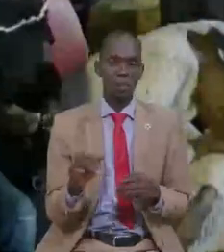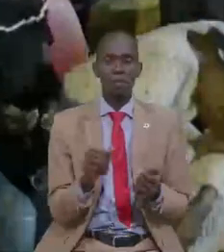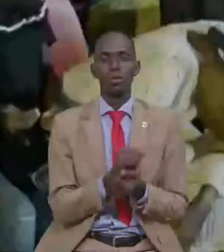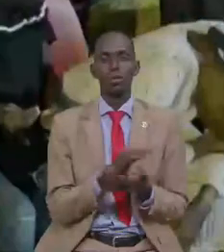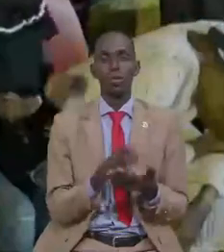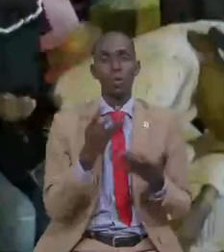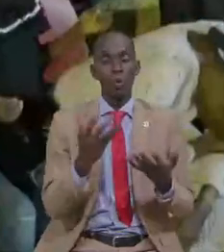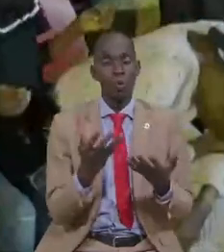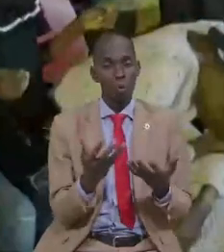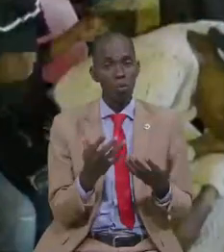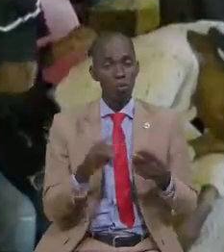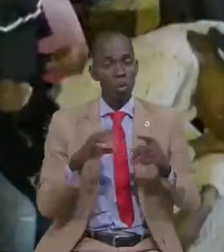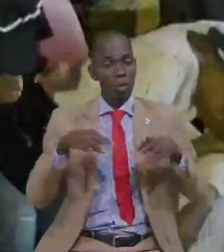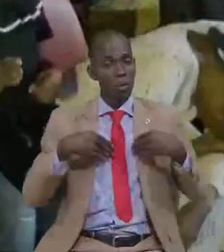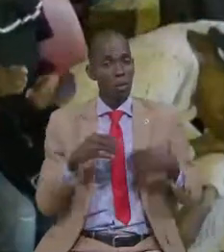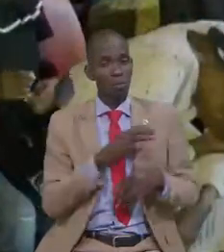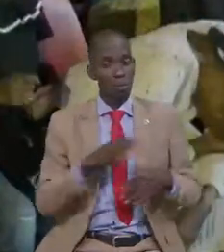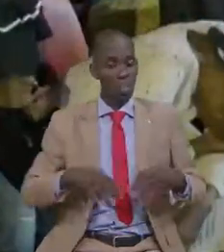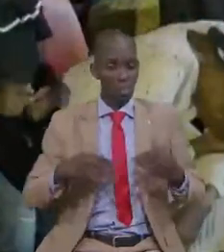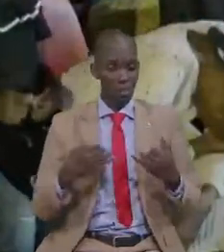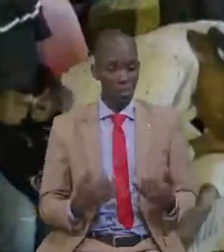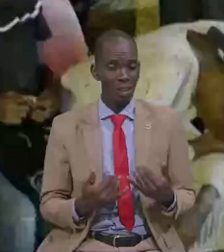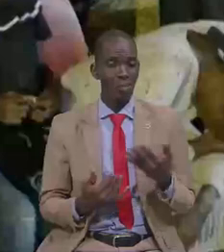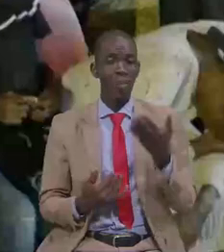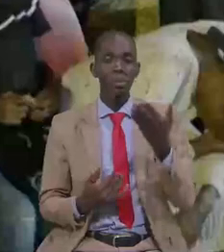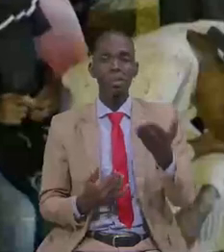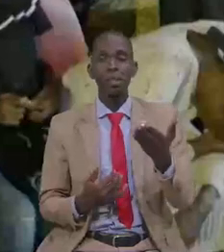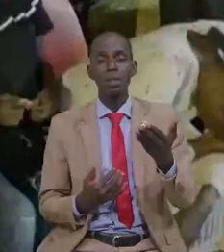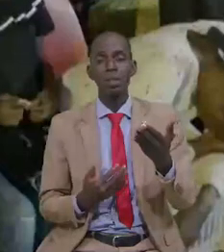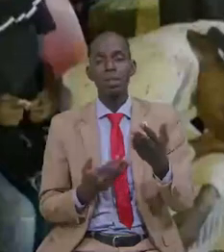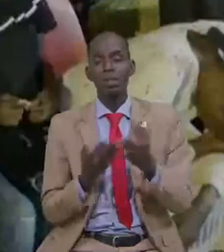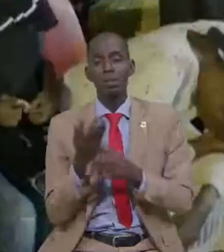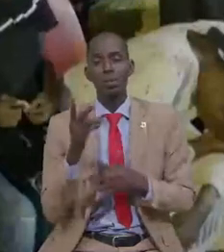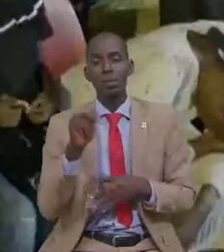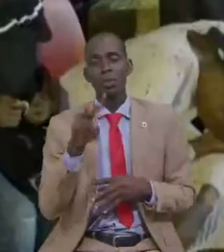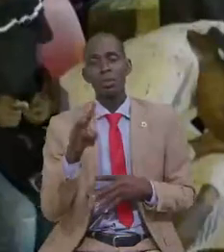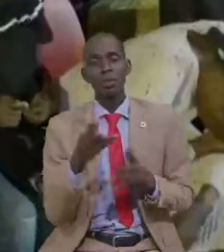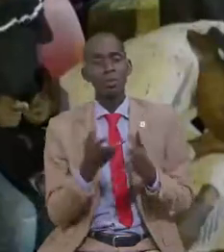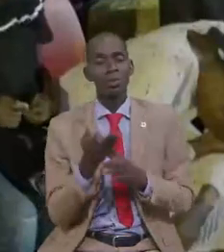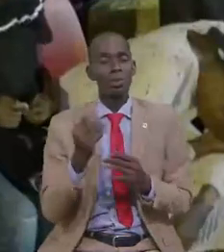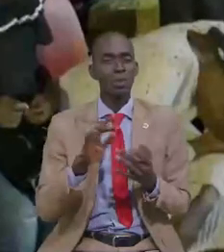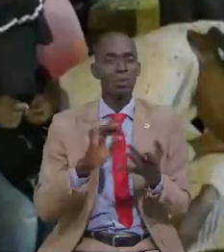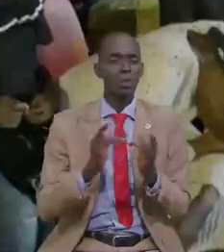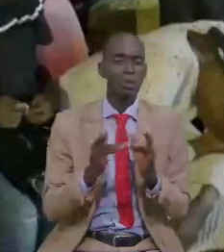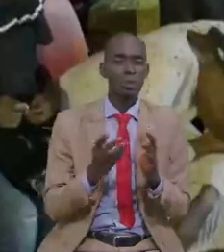Si vous levez la main, ici, là-bas, où que vous soyez, priez, vous tenir debout. Et vous